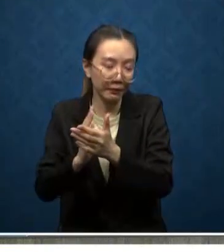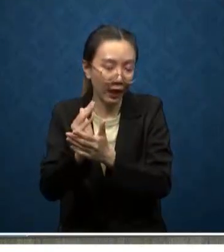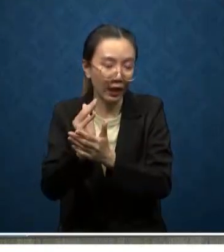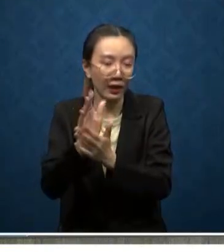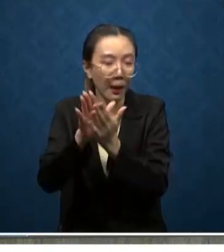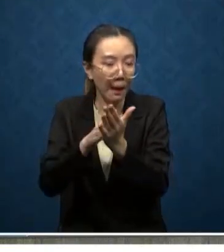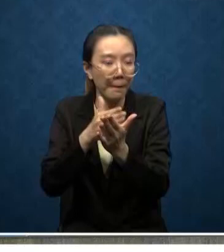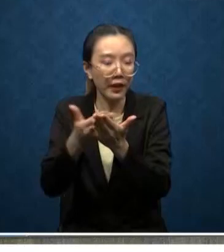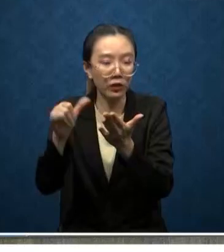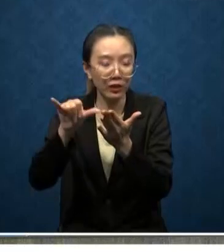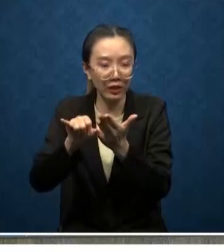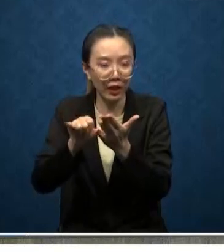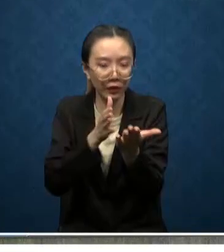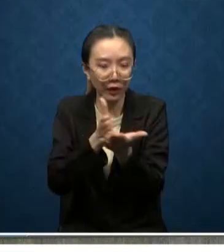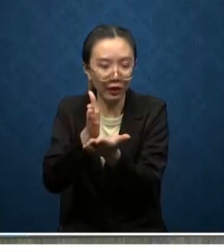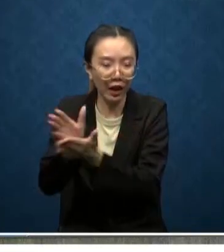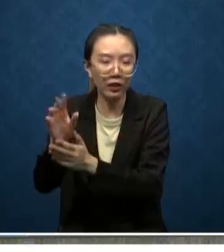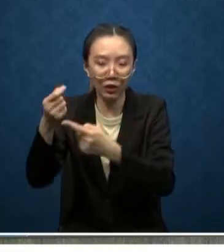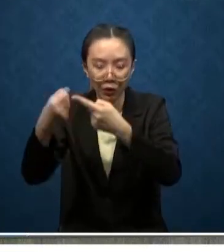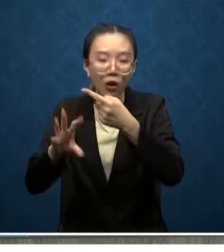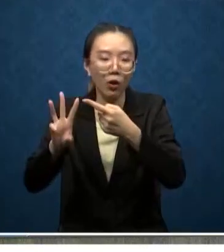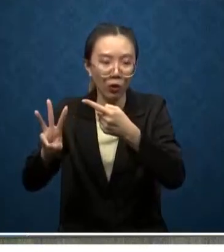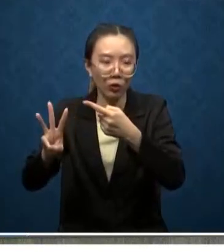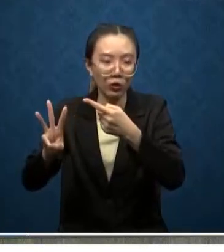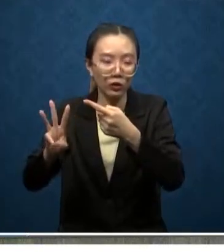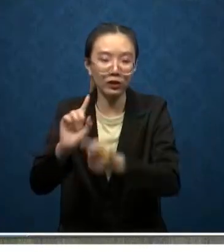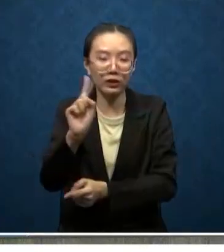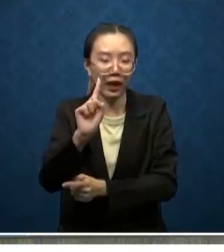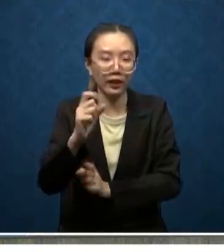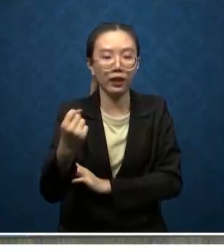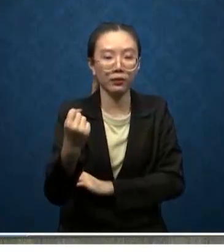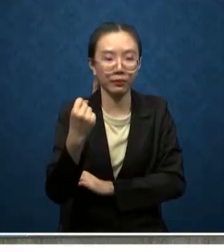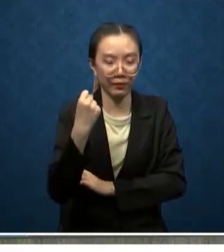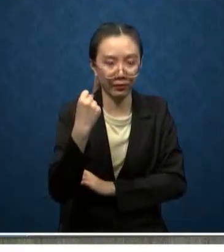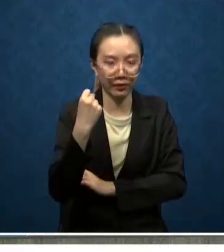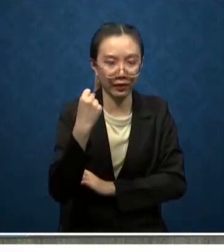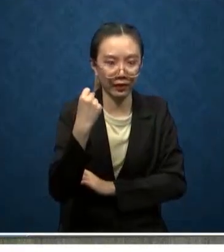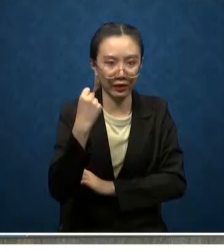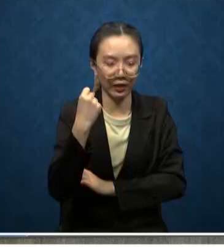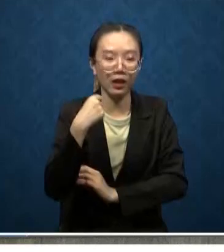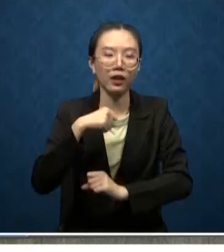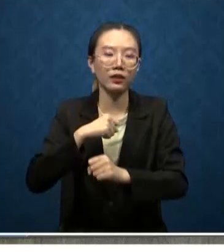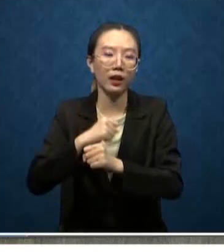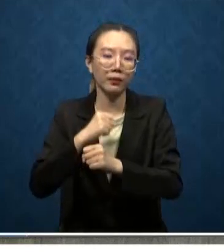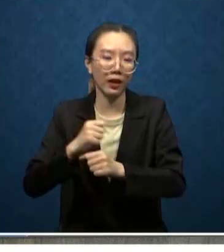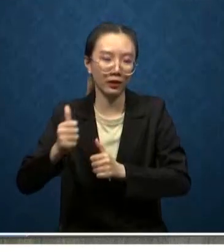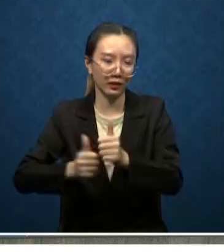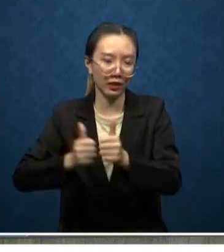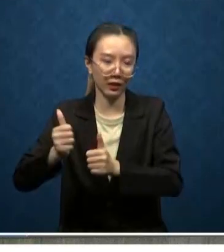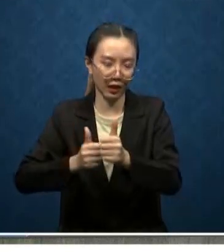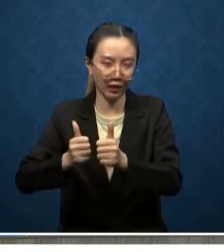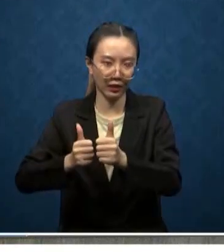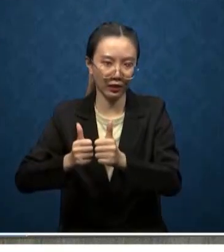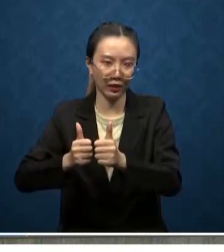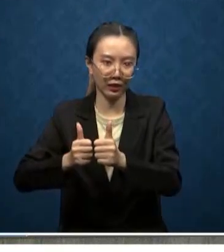ด้านครับคือด้านความมั่นคงด้านความสามารถในการแข่งขัน